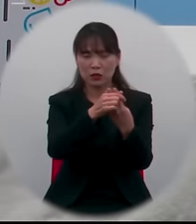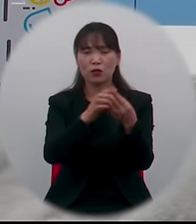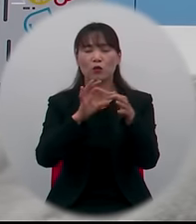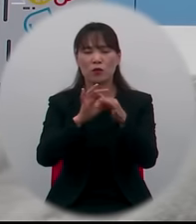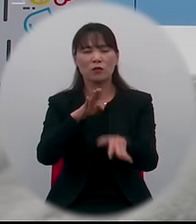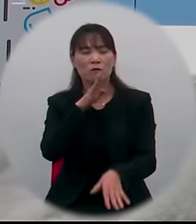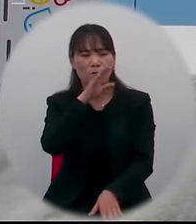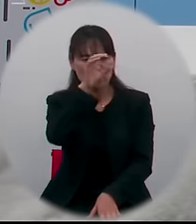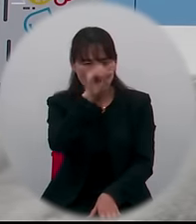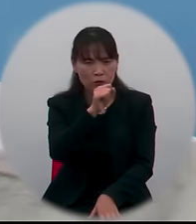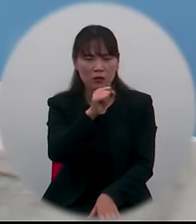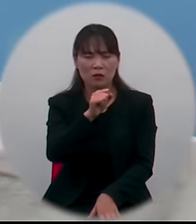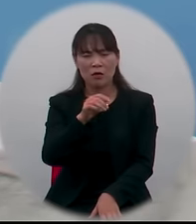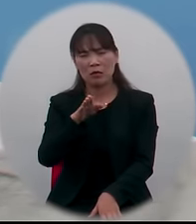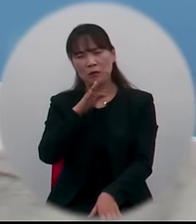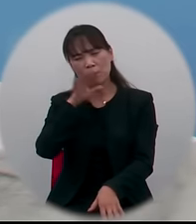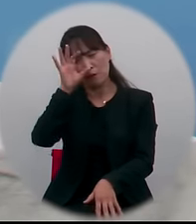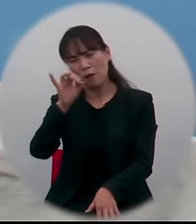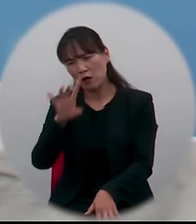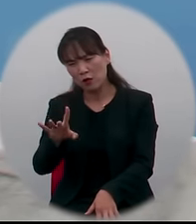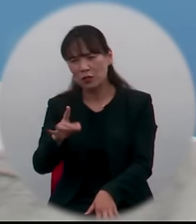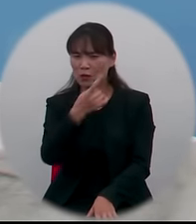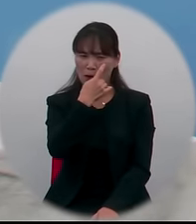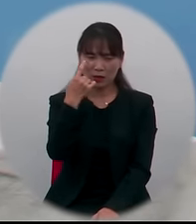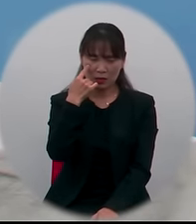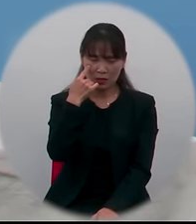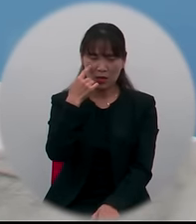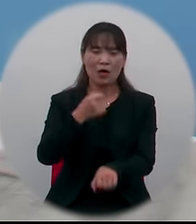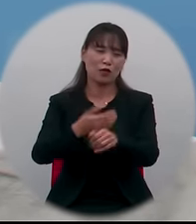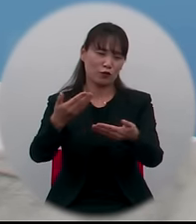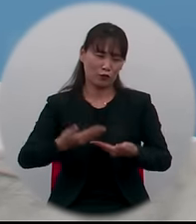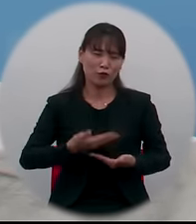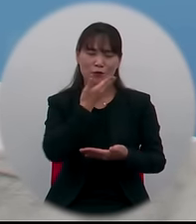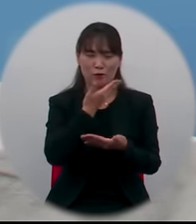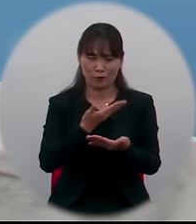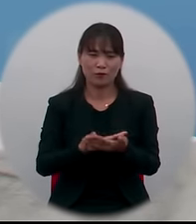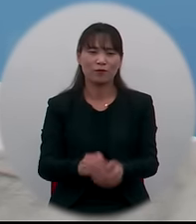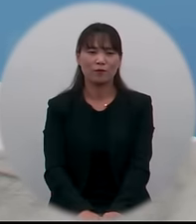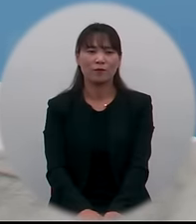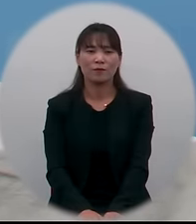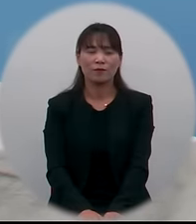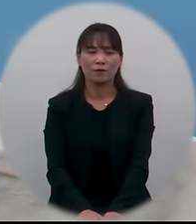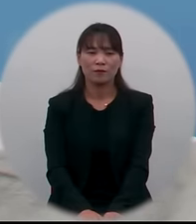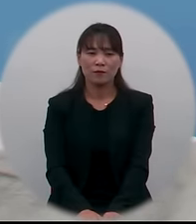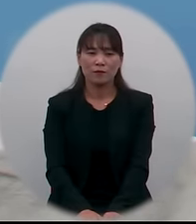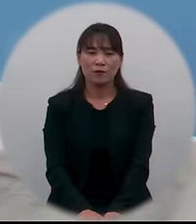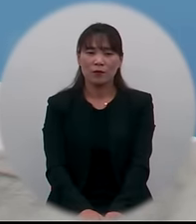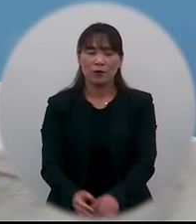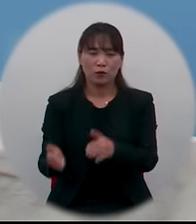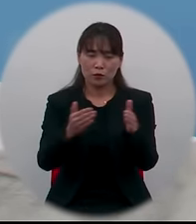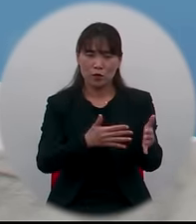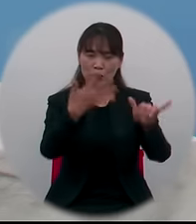통해서 정말로 봐도 좋은지 보면 안 되는 채널인지 확인해 주시는게 아주 중요하다라고 할 수 있겠죠 자 두